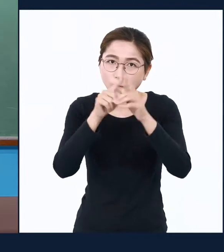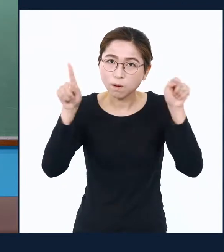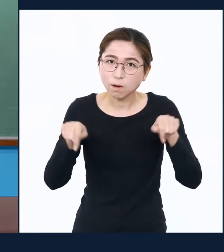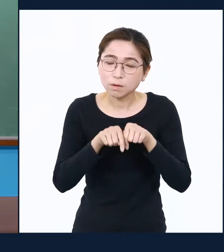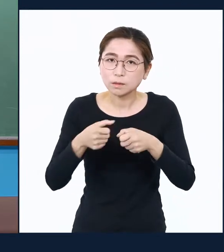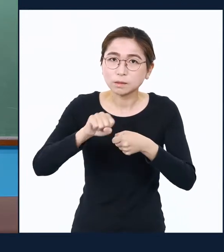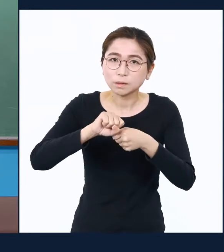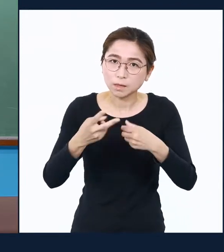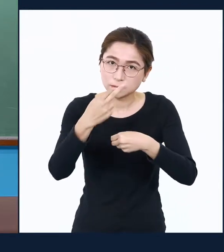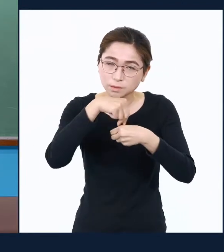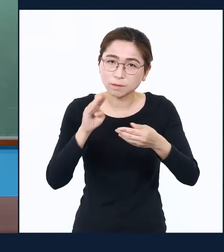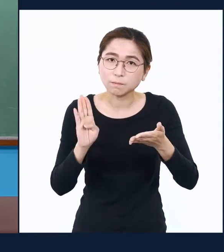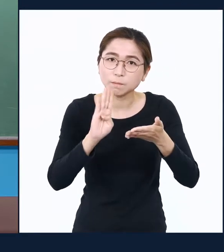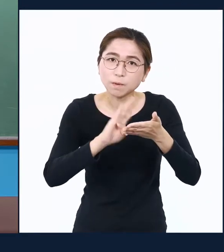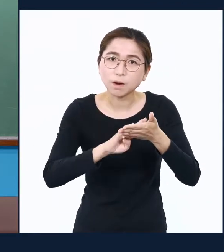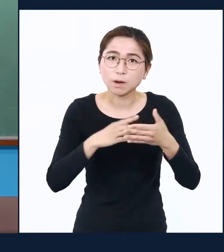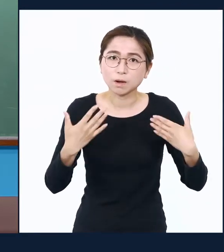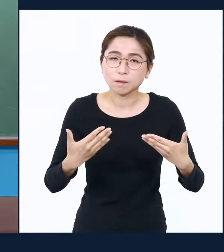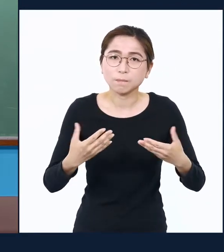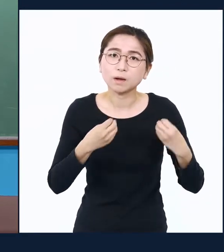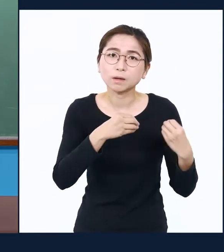加上剪貼下去。